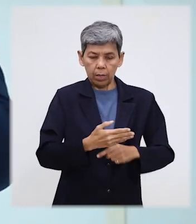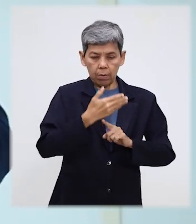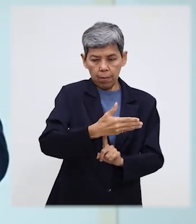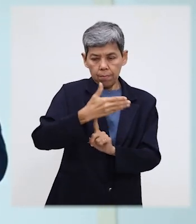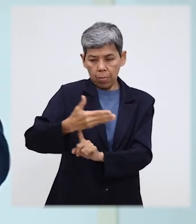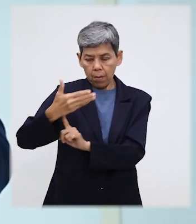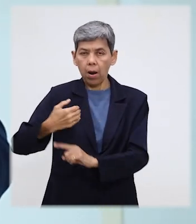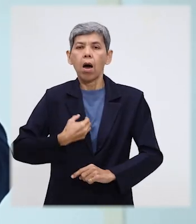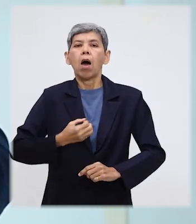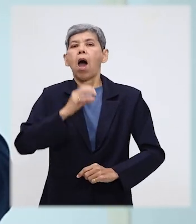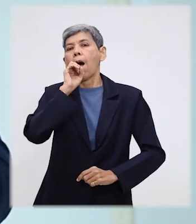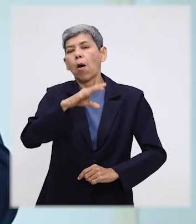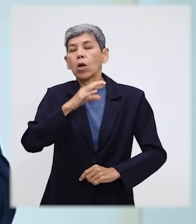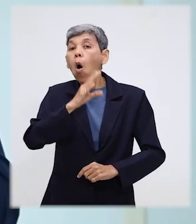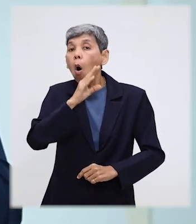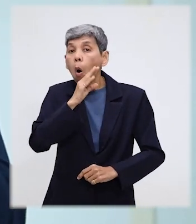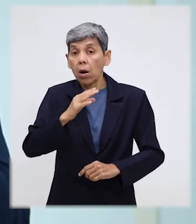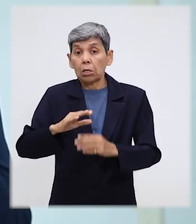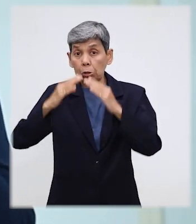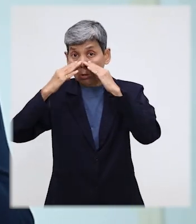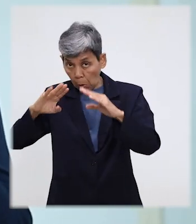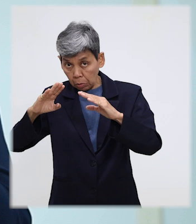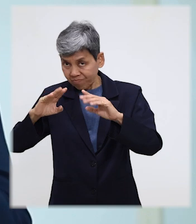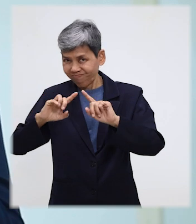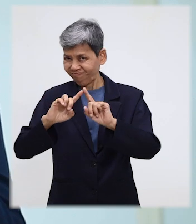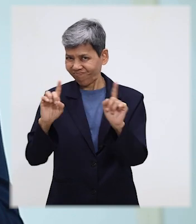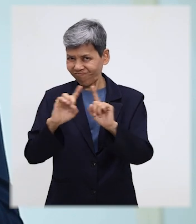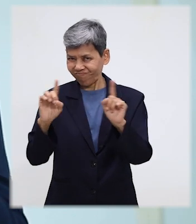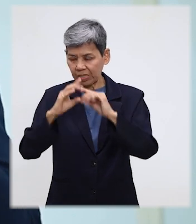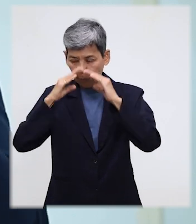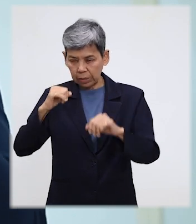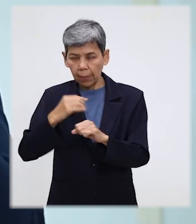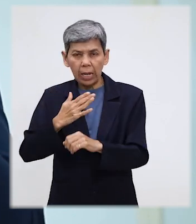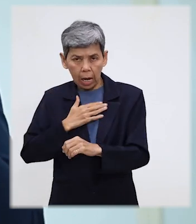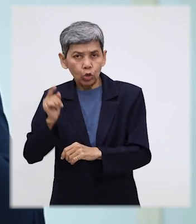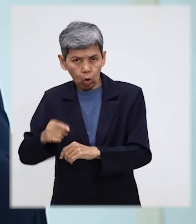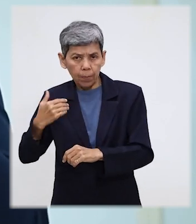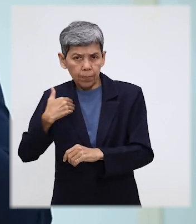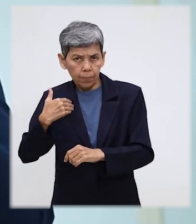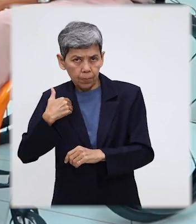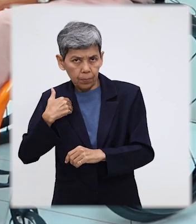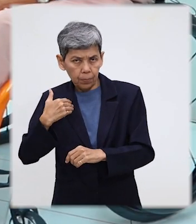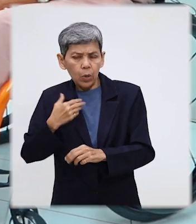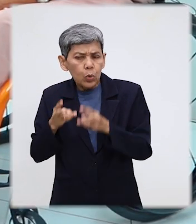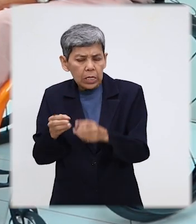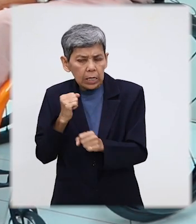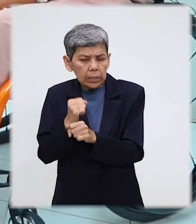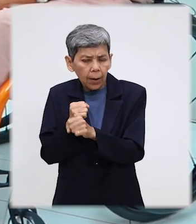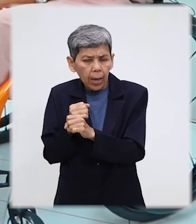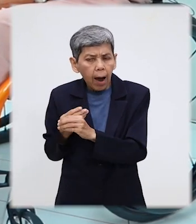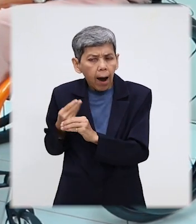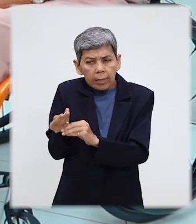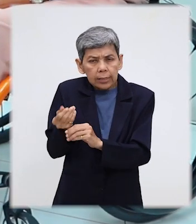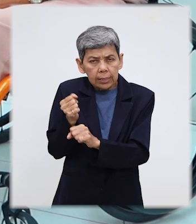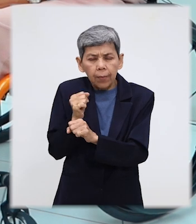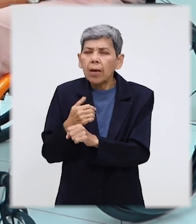าตอบเองได้ใช่ไหมคะแต่ถ้าทำกับผู้บกพร่องทางการเห็นอาจารย์จะต้องมีเหมือนวิธีการพิเศษนิดนึ